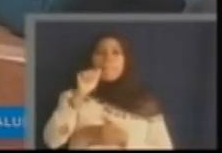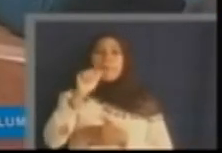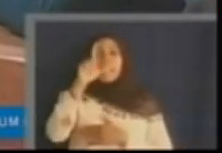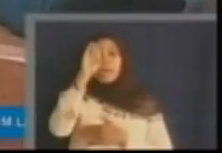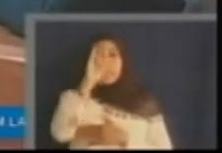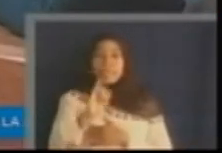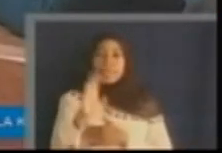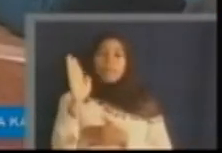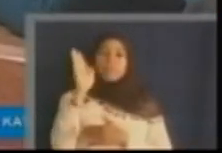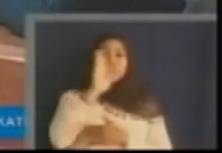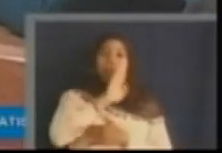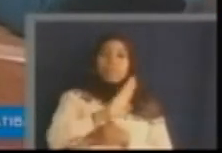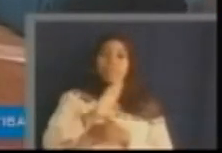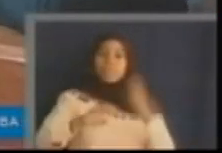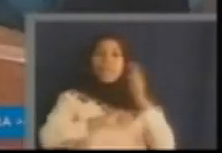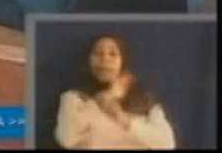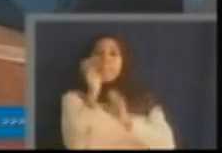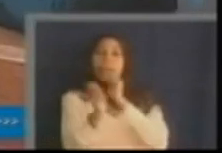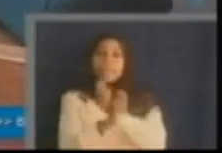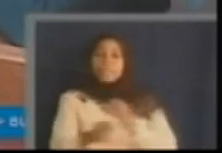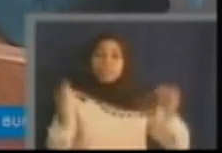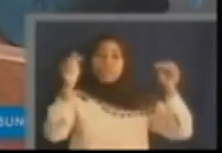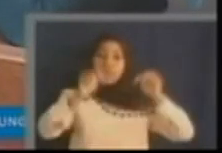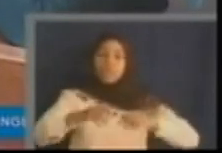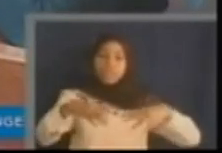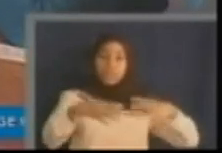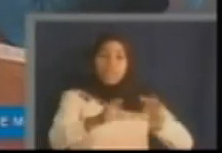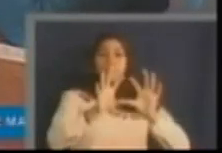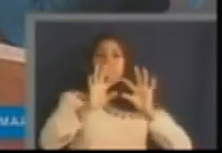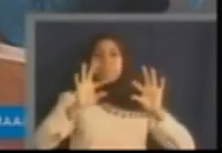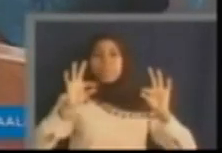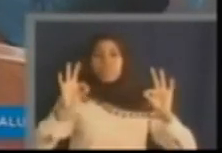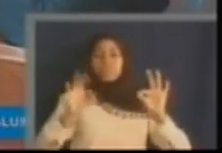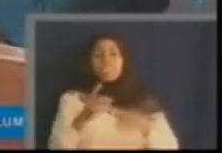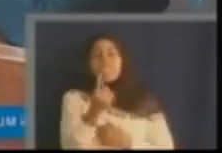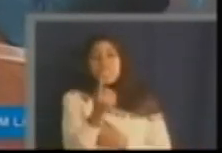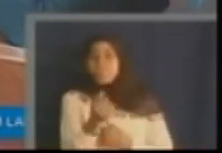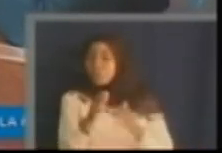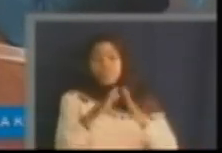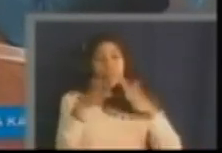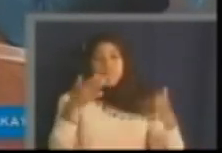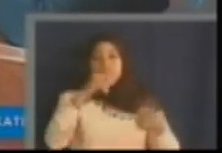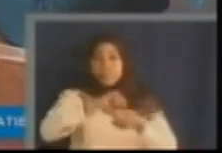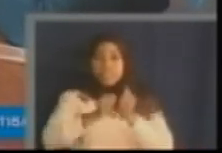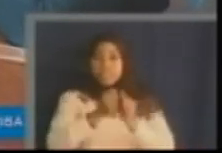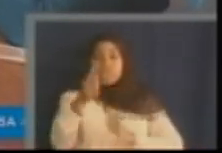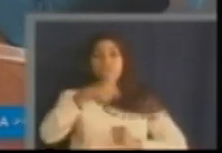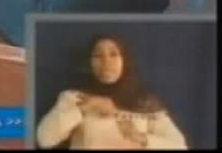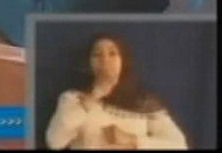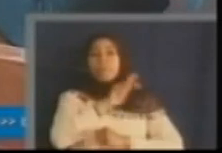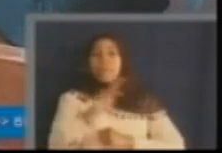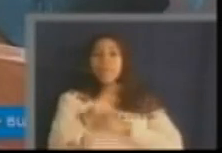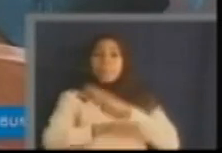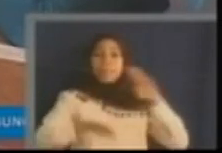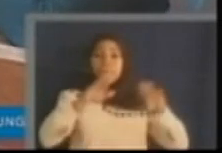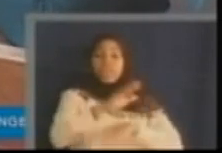Kama marekebisho yaliyoletwa na kamati ni mazuri, ni marekebisho madogo, hayana tatizo. Na mimi kama mwenyekiti wa kamati namba 8 ningependa kuripoti